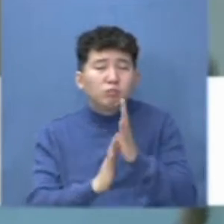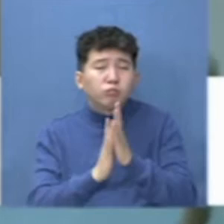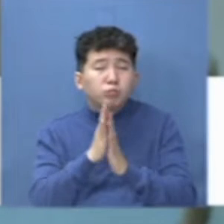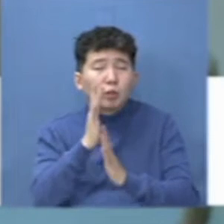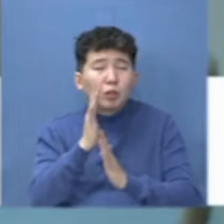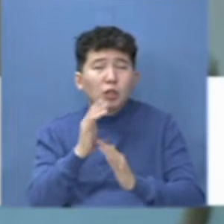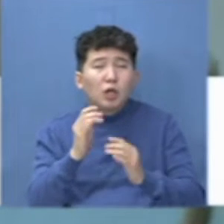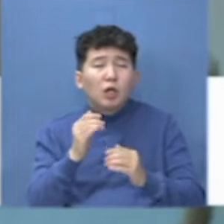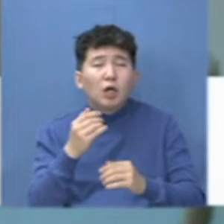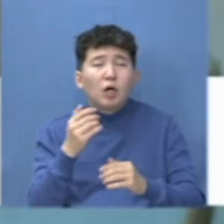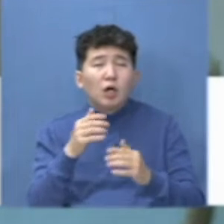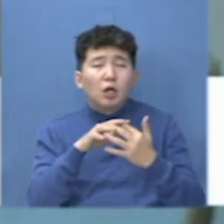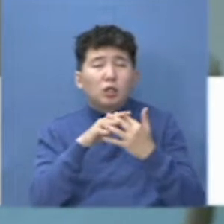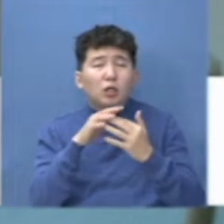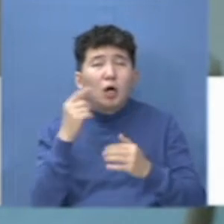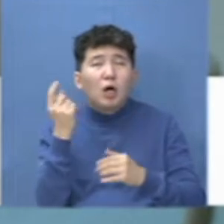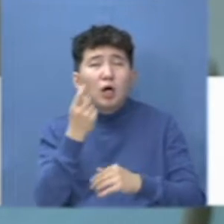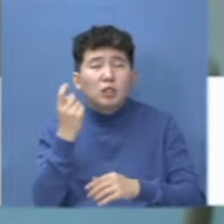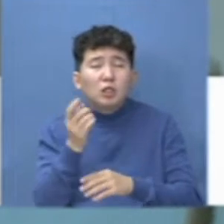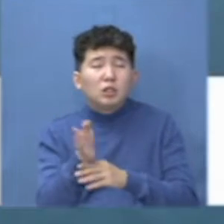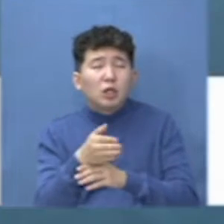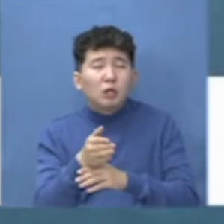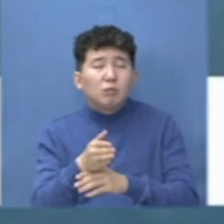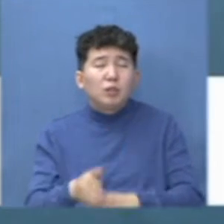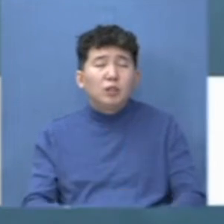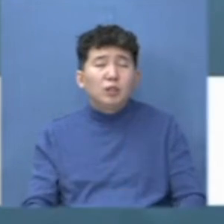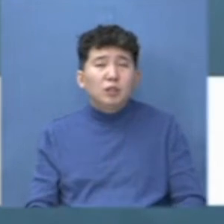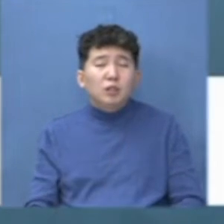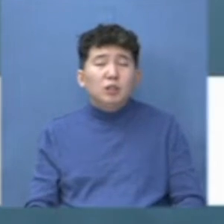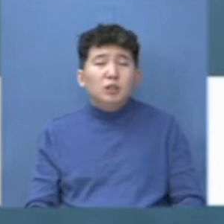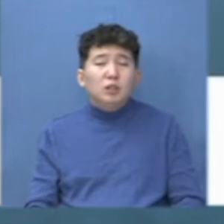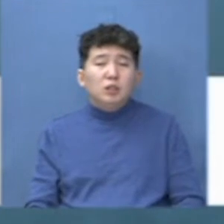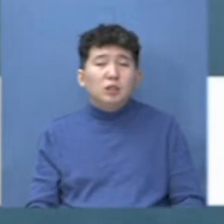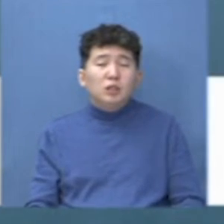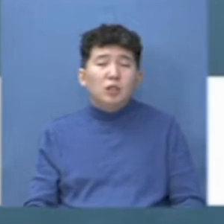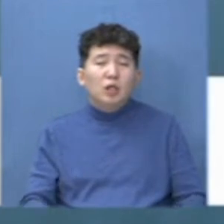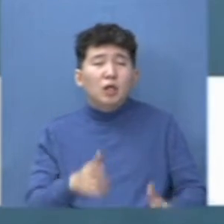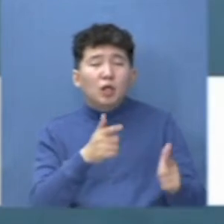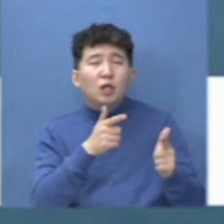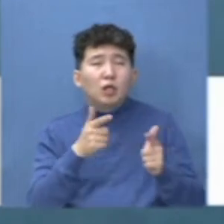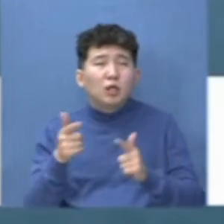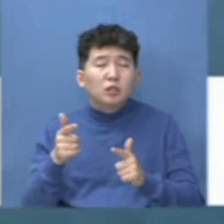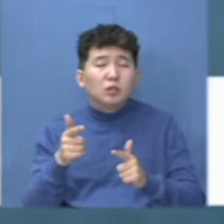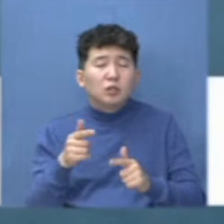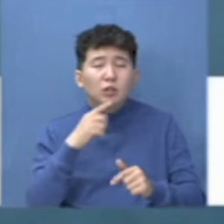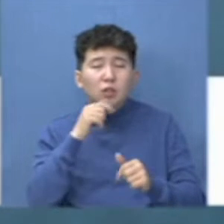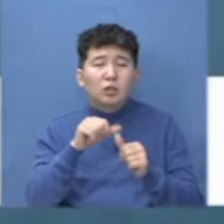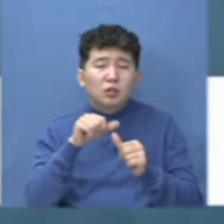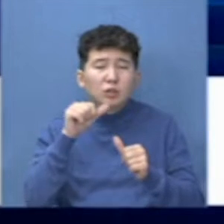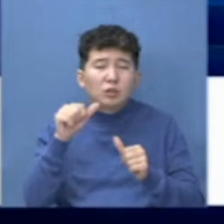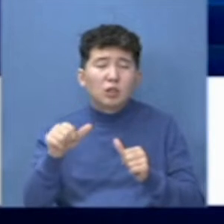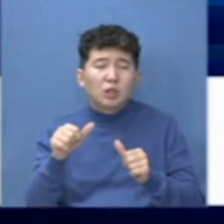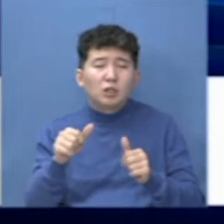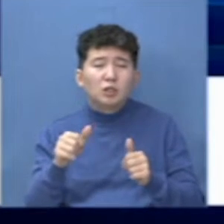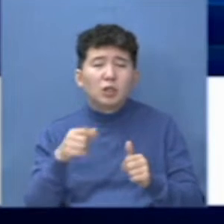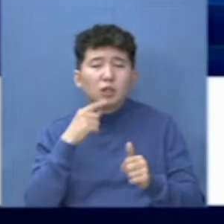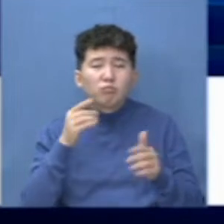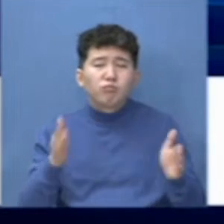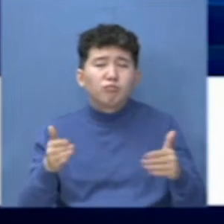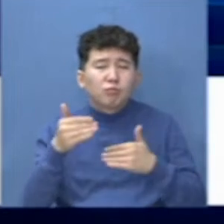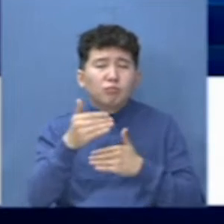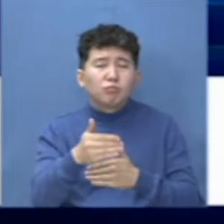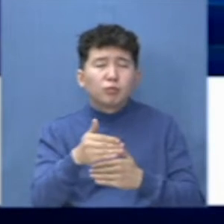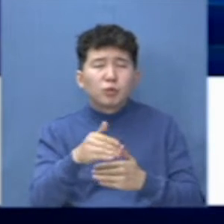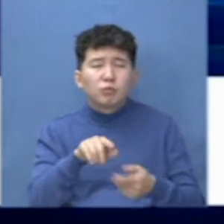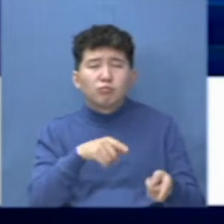айналысатын шаруашылық олдырық өндірісімен де айналысады. Олдырық шашуға дайын балықтар шағын бөлімге ауыстырылады. Олдырықты